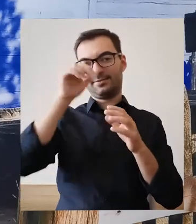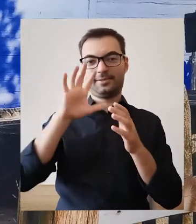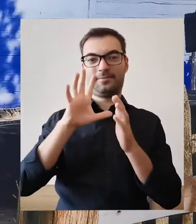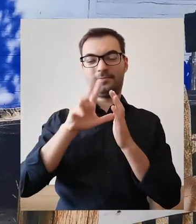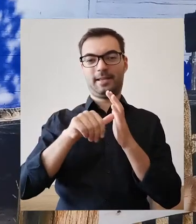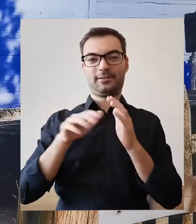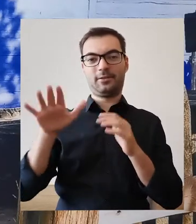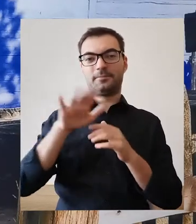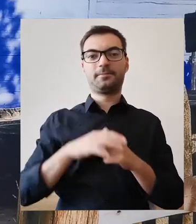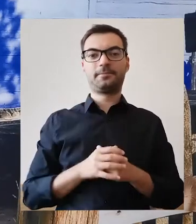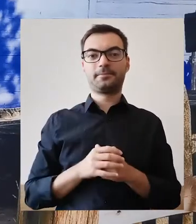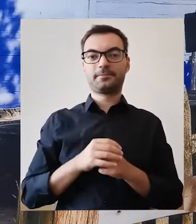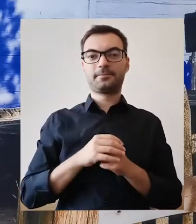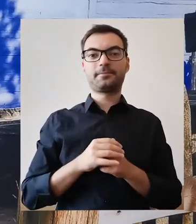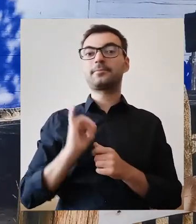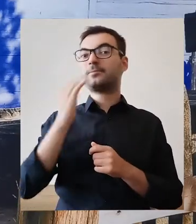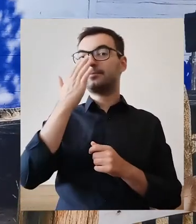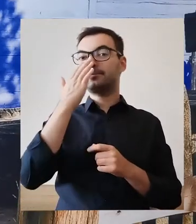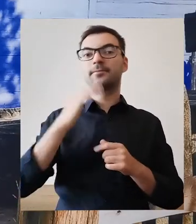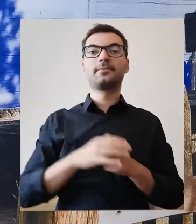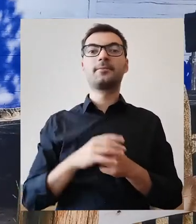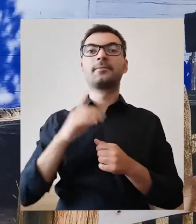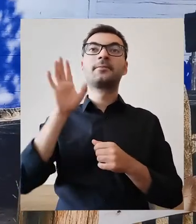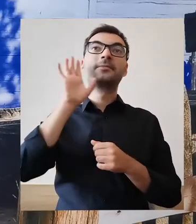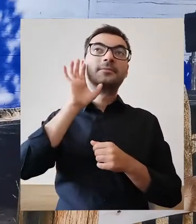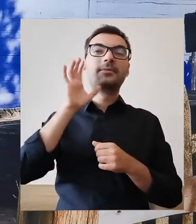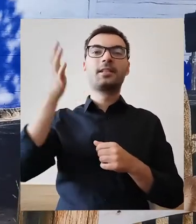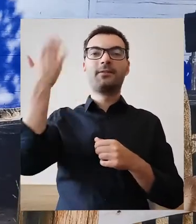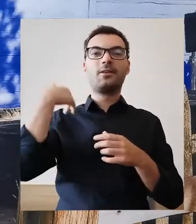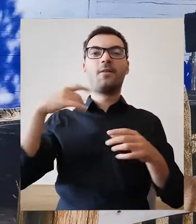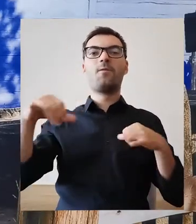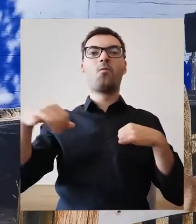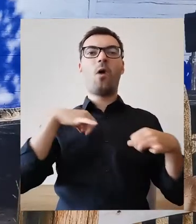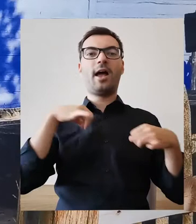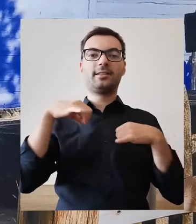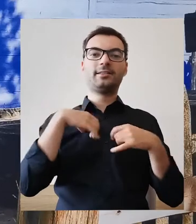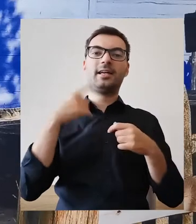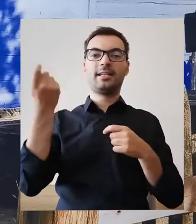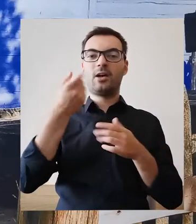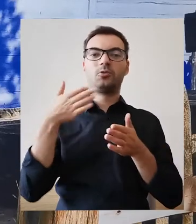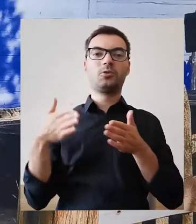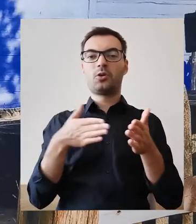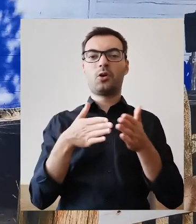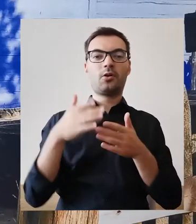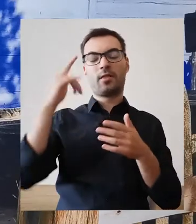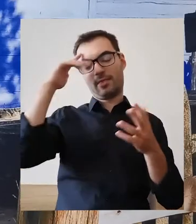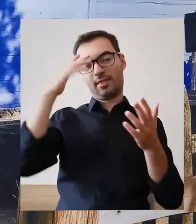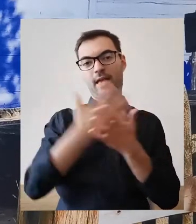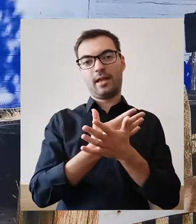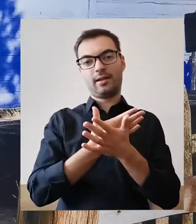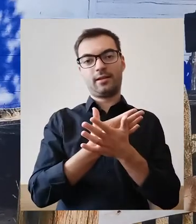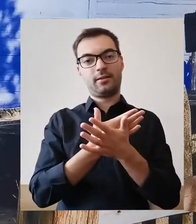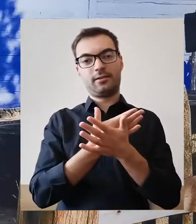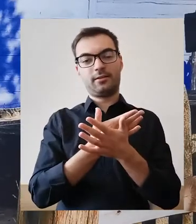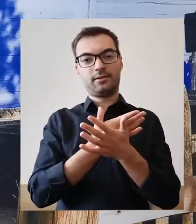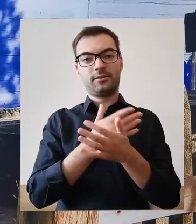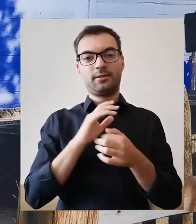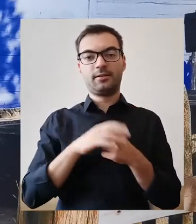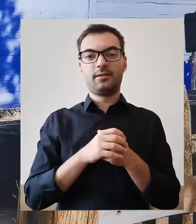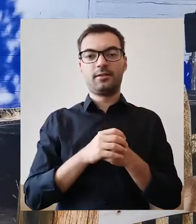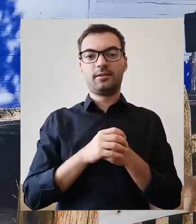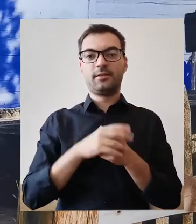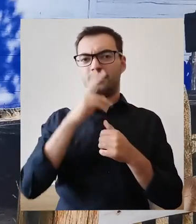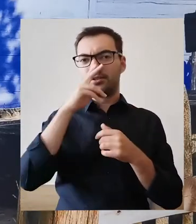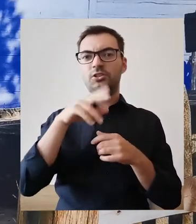a jak to było podobno pewien władca jechał sobie drogą i nagle zobaczył spienione